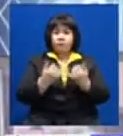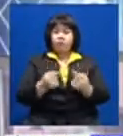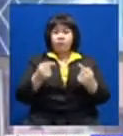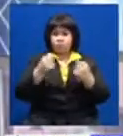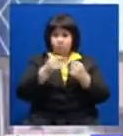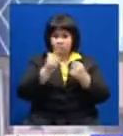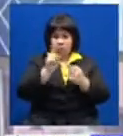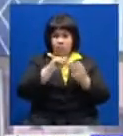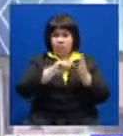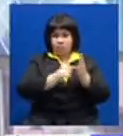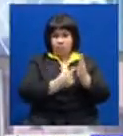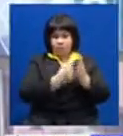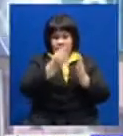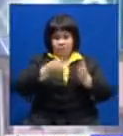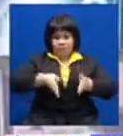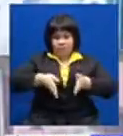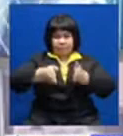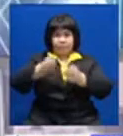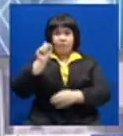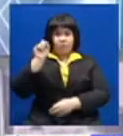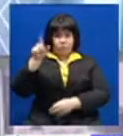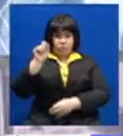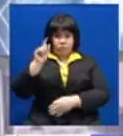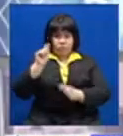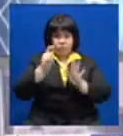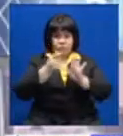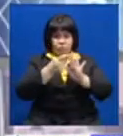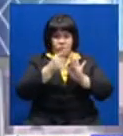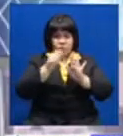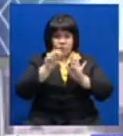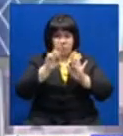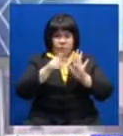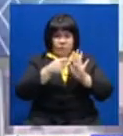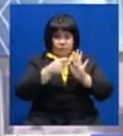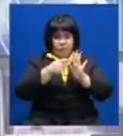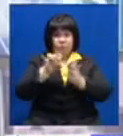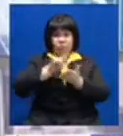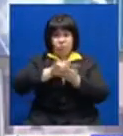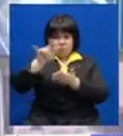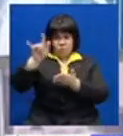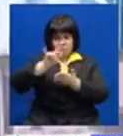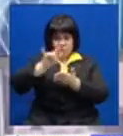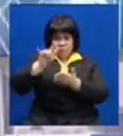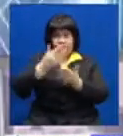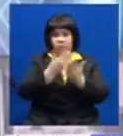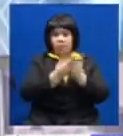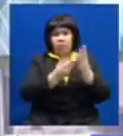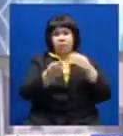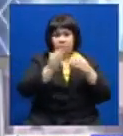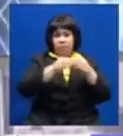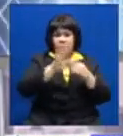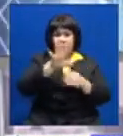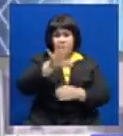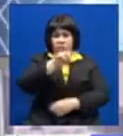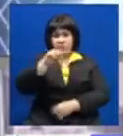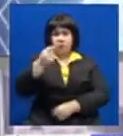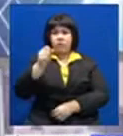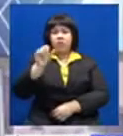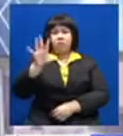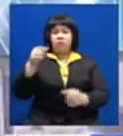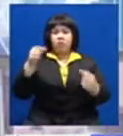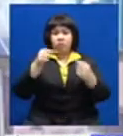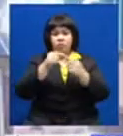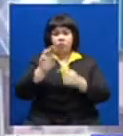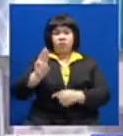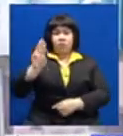วันแรกที่ทางยกระดับอุตราภิมุขหรือว่าทางด่วนดอนเมืองโทลเวย์ปรับขึ้นราคาอีกช่วงละ 5-15บาทซึ่งก็เป็นการปรับขึ้นตามสัญญา